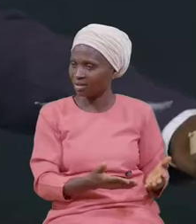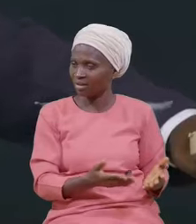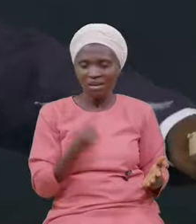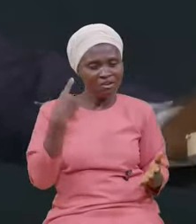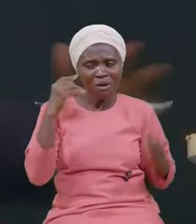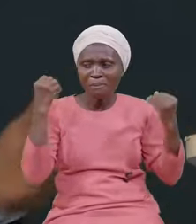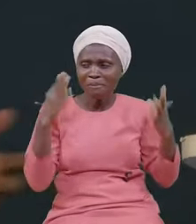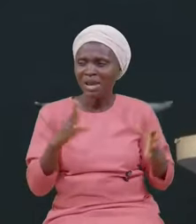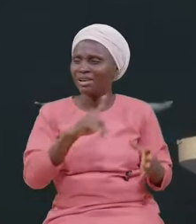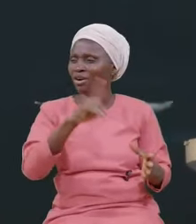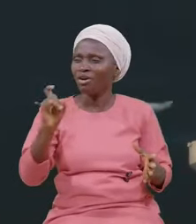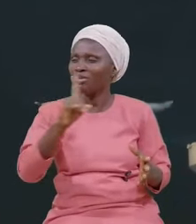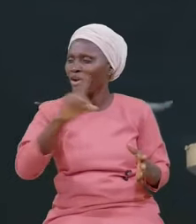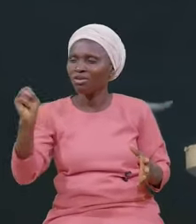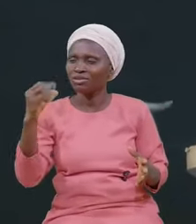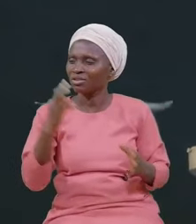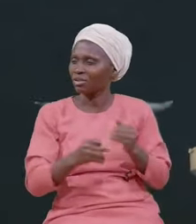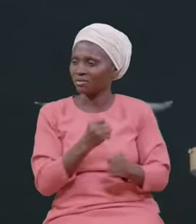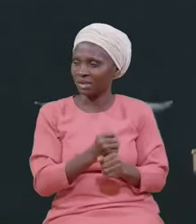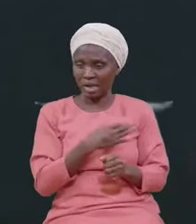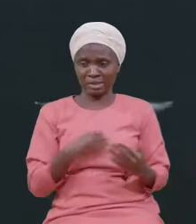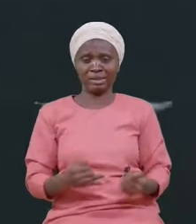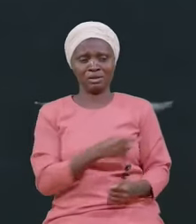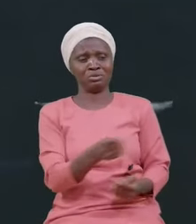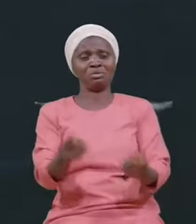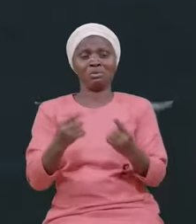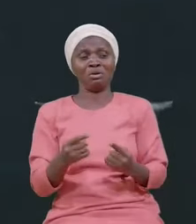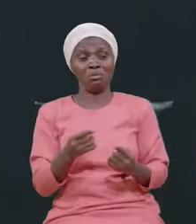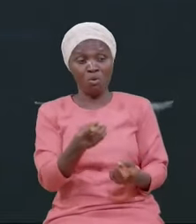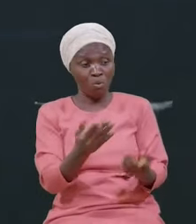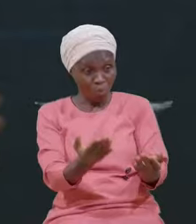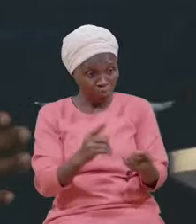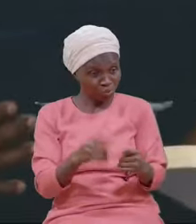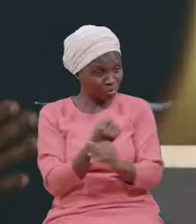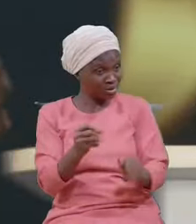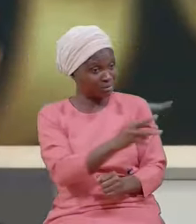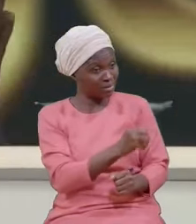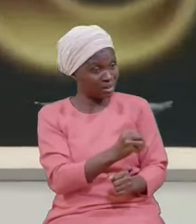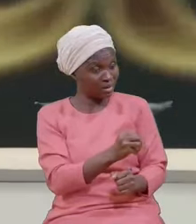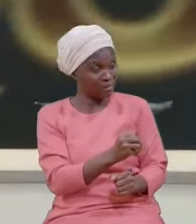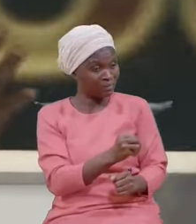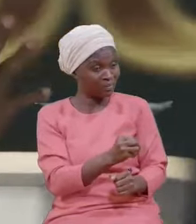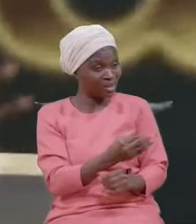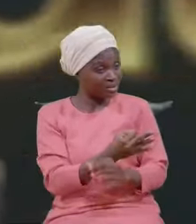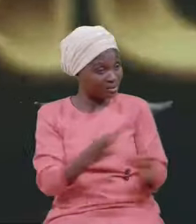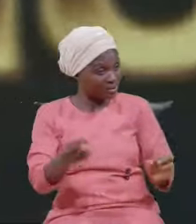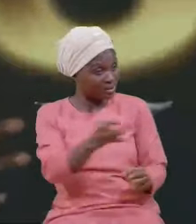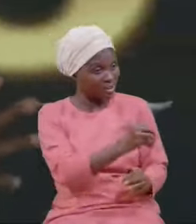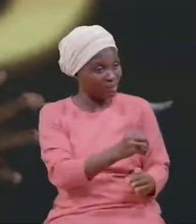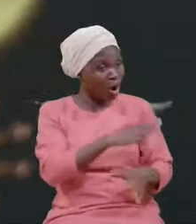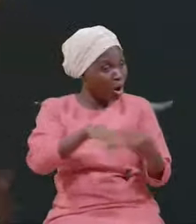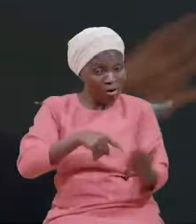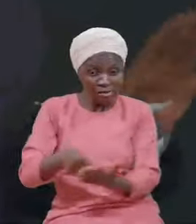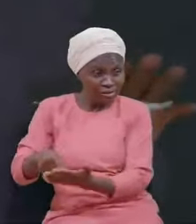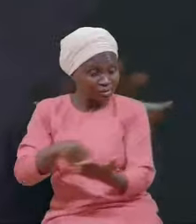Pendant des centaines d'années, et toi, tu débarques et tu veux me dire de libérer tous ces gens-là, ces